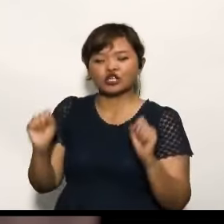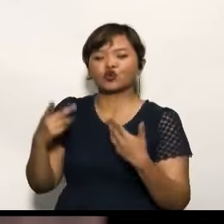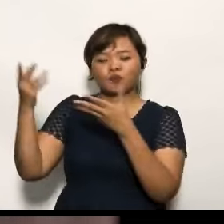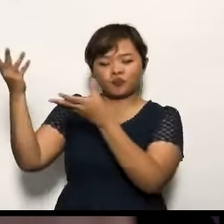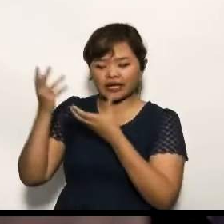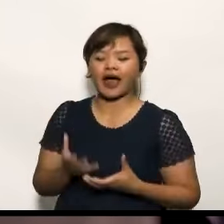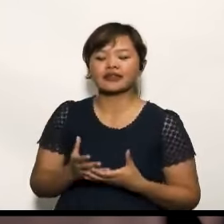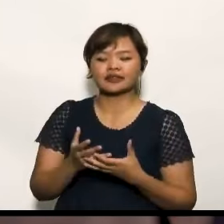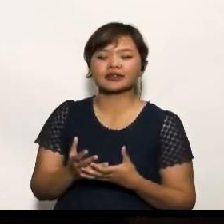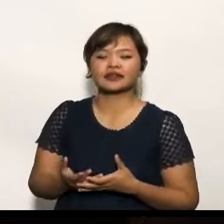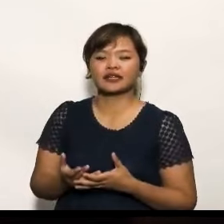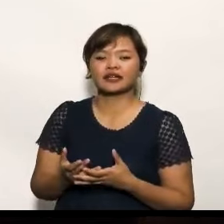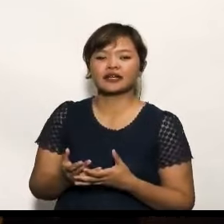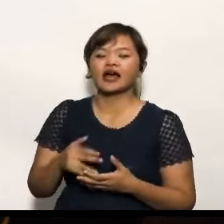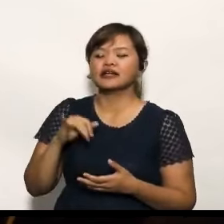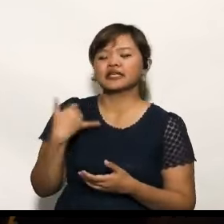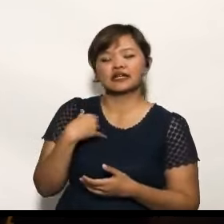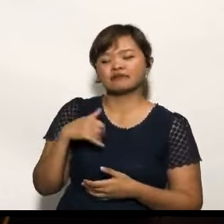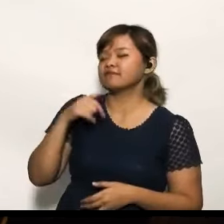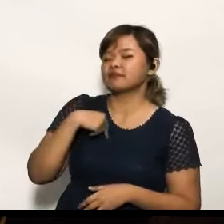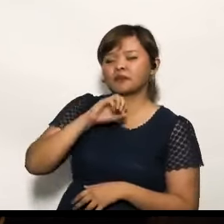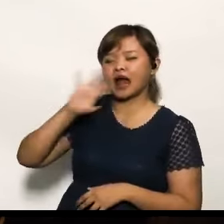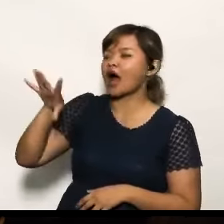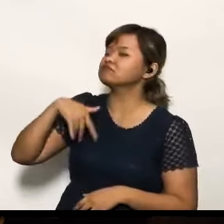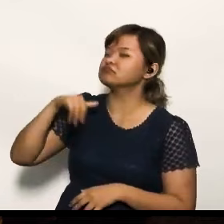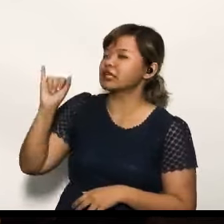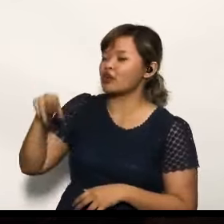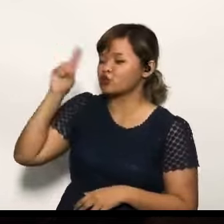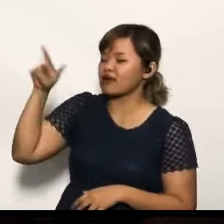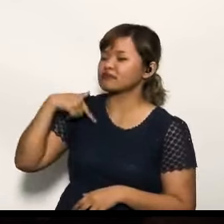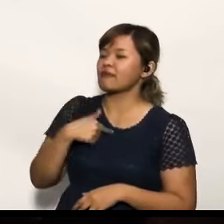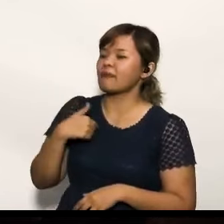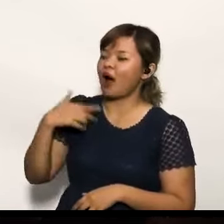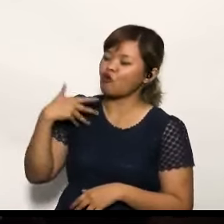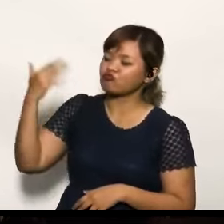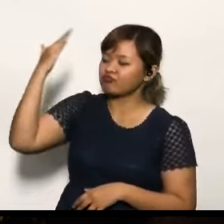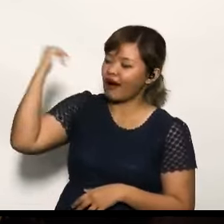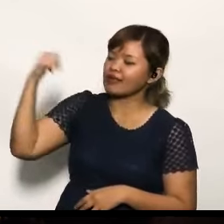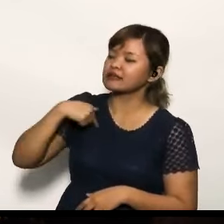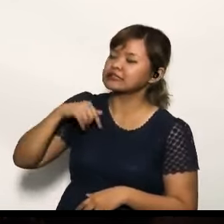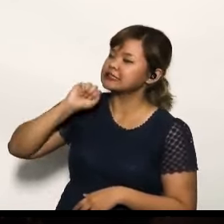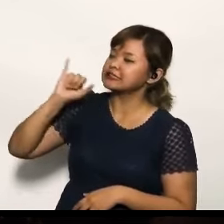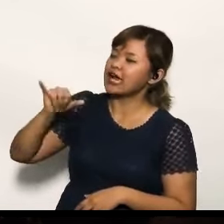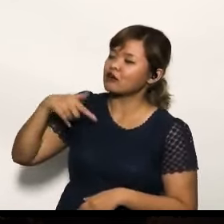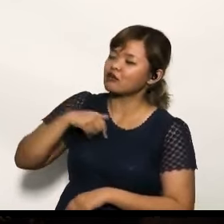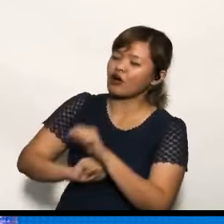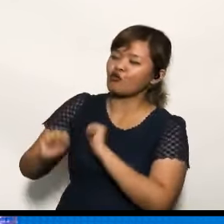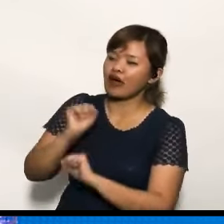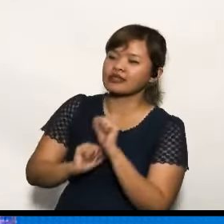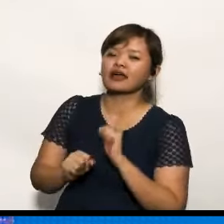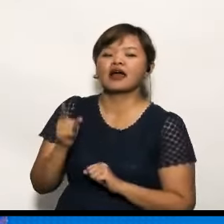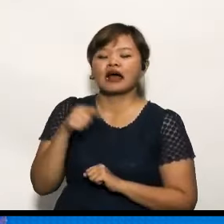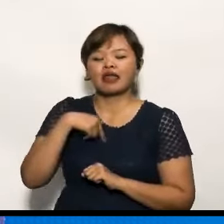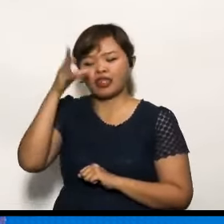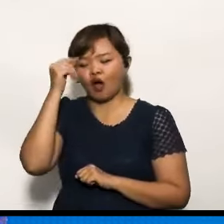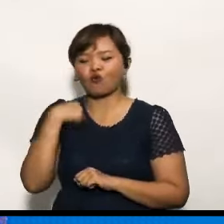And kami bisa mengatakan, yes Lord, I will do. Aku akan melakukan panggilan-Mu. Because I know my